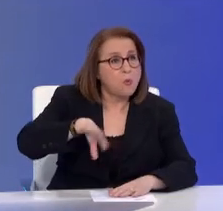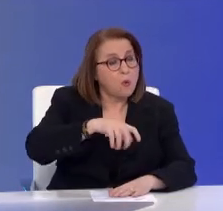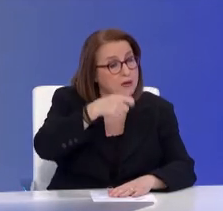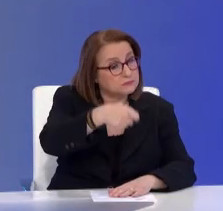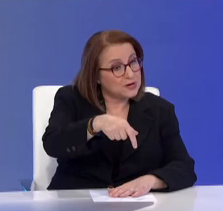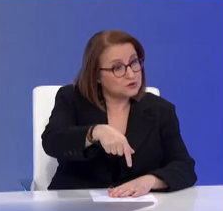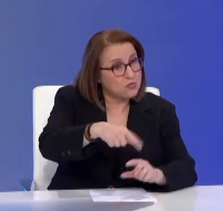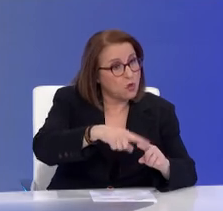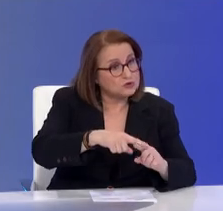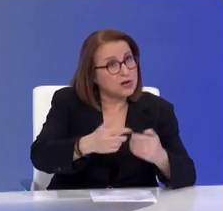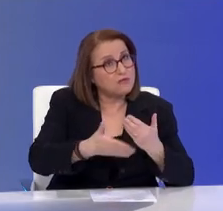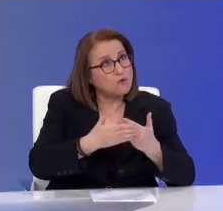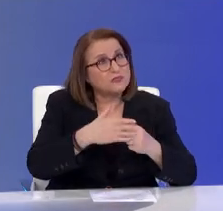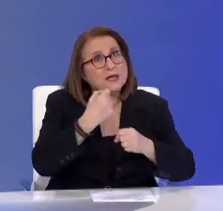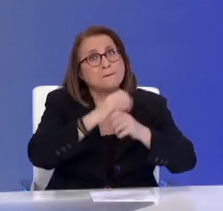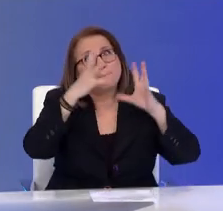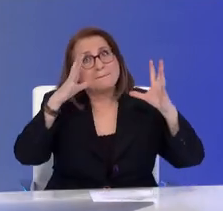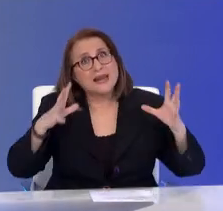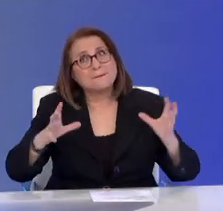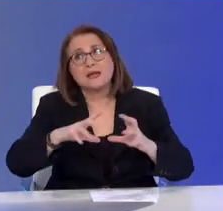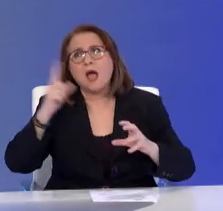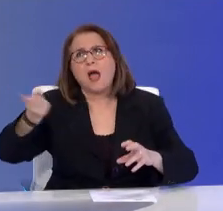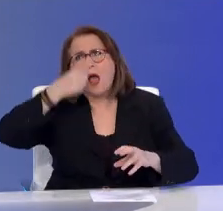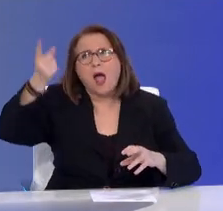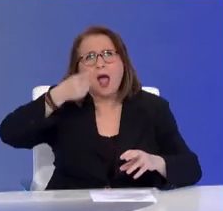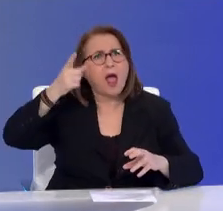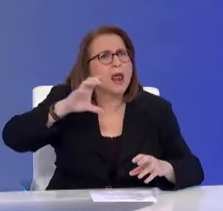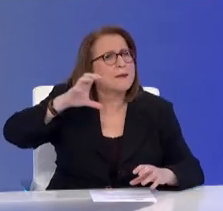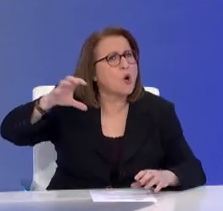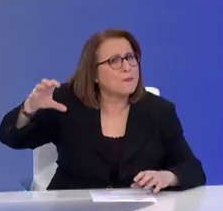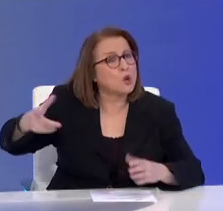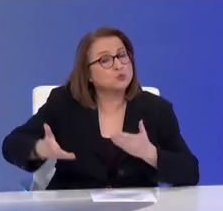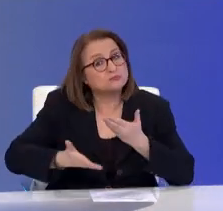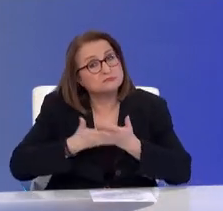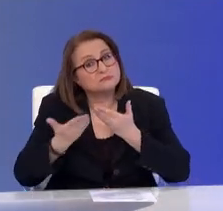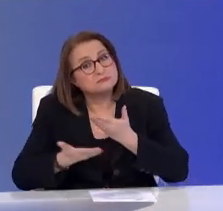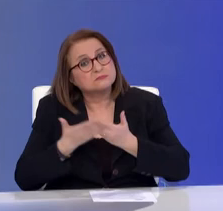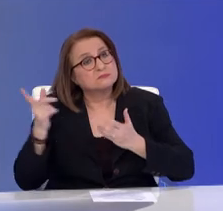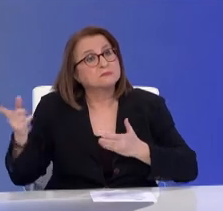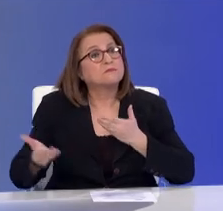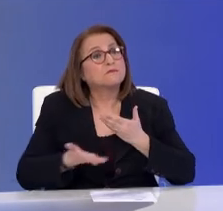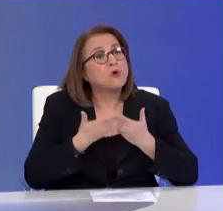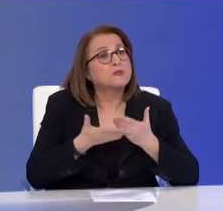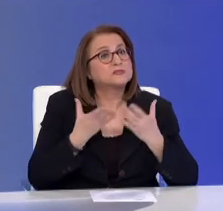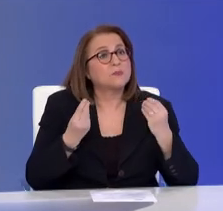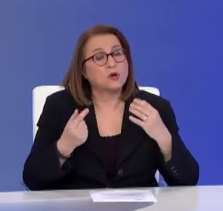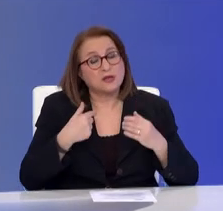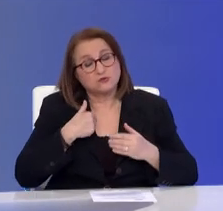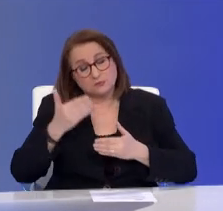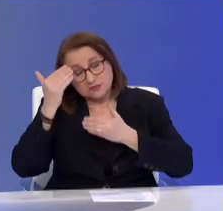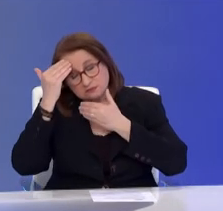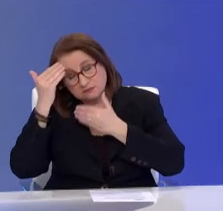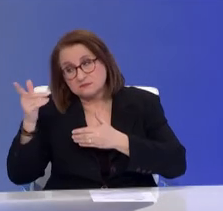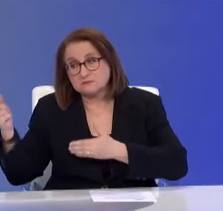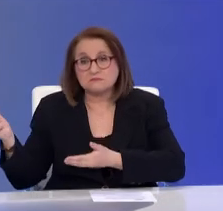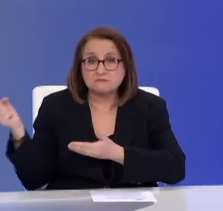εκτίμηση, ευγνωμοσύνη και φιλία, τιμούμε σήμερα τον κύριο Πικτέ για την